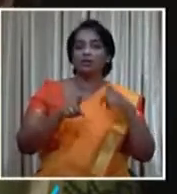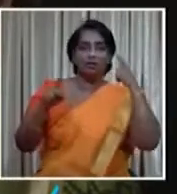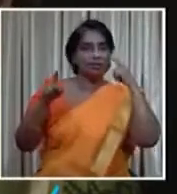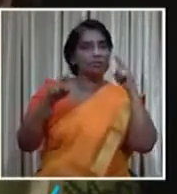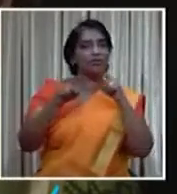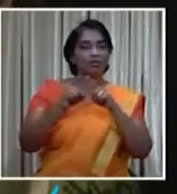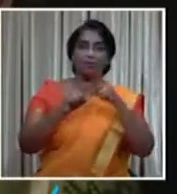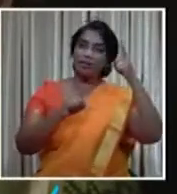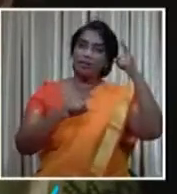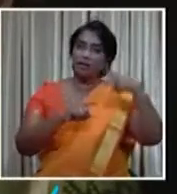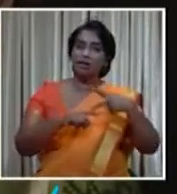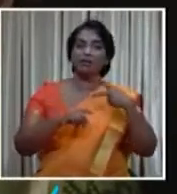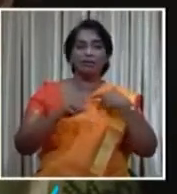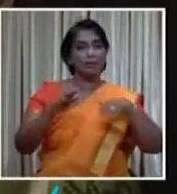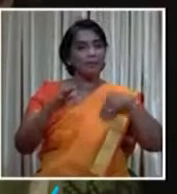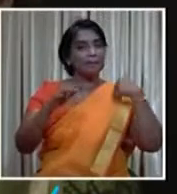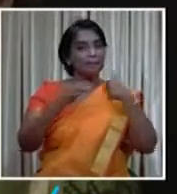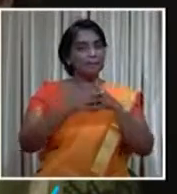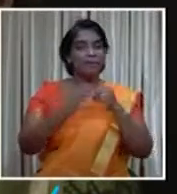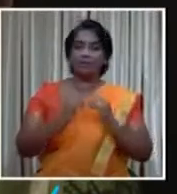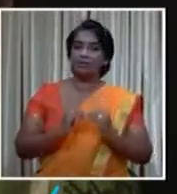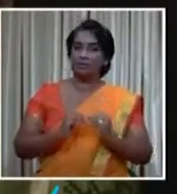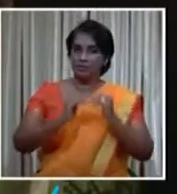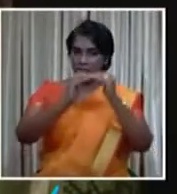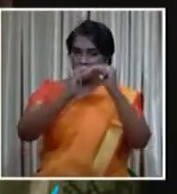සඳහා දෙවන පෙරමුණ ගොඩ නැගුවෝය.